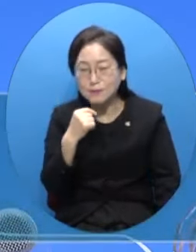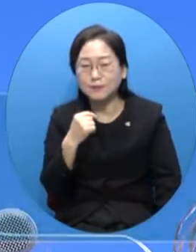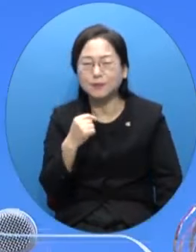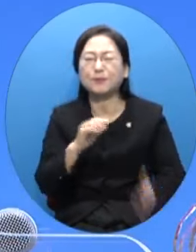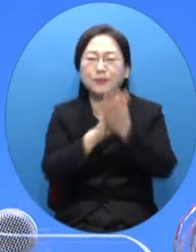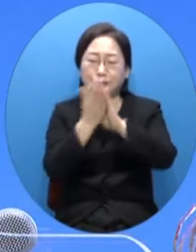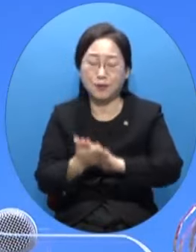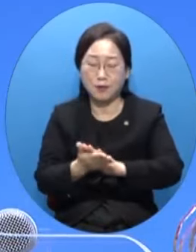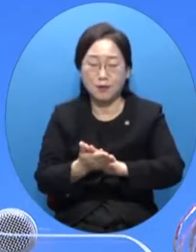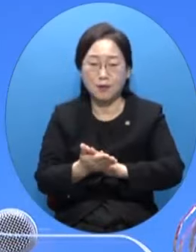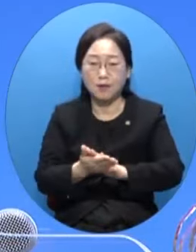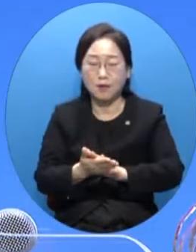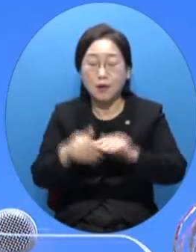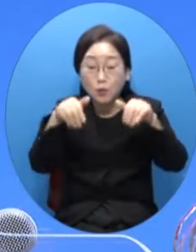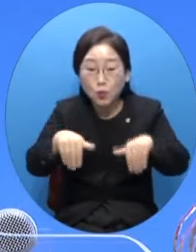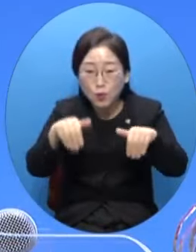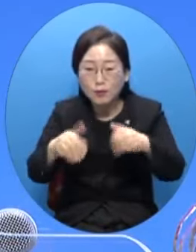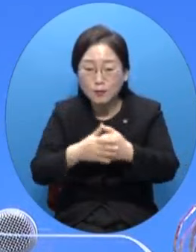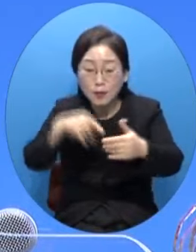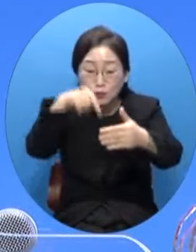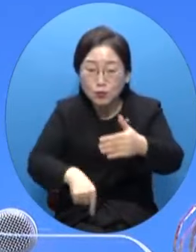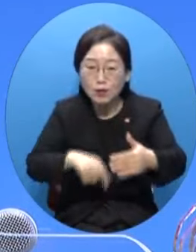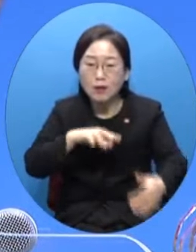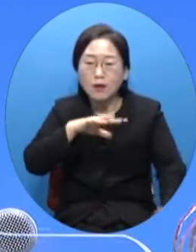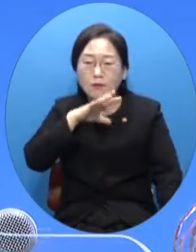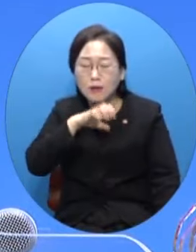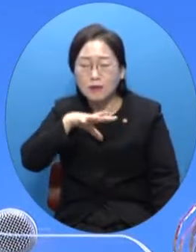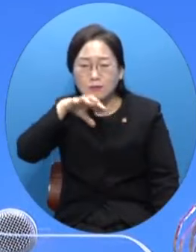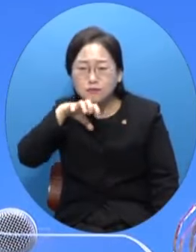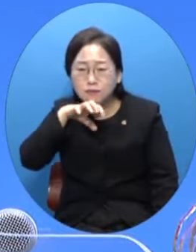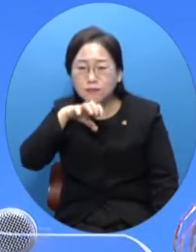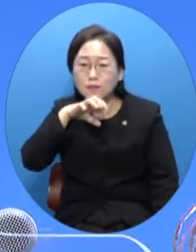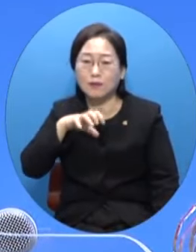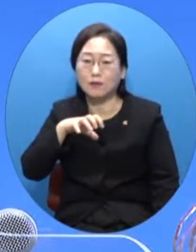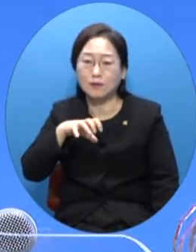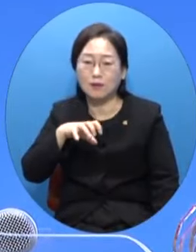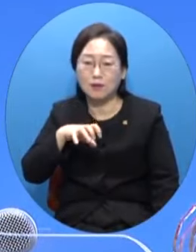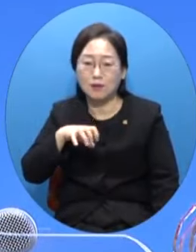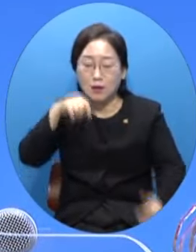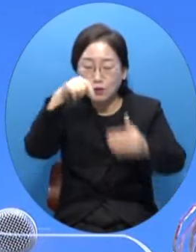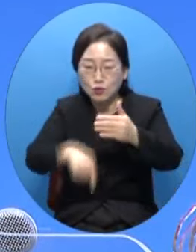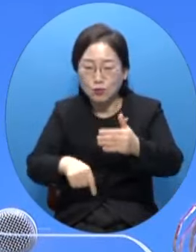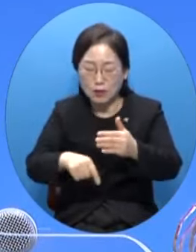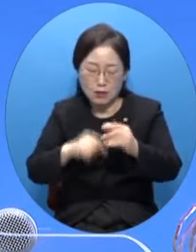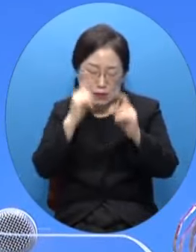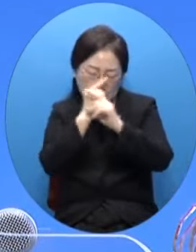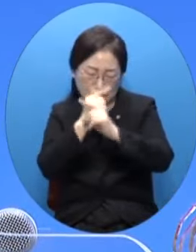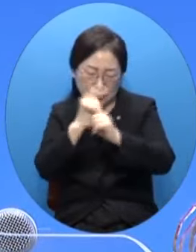보니까 그들에게 있는 것은 원망, 불평, 그들의 삶 속에 있는 모든 부정적인 가시밖에 없었던 것입니다.